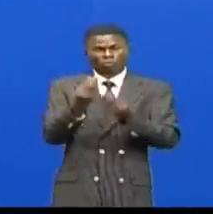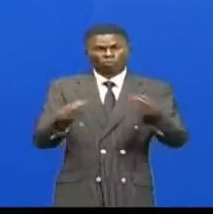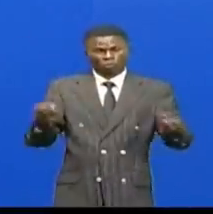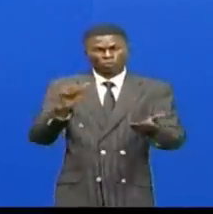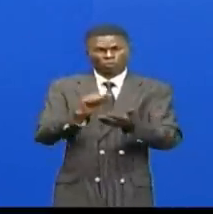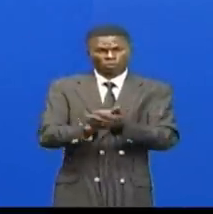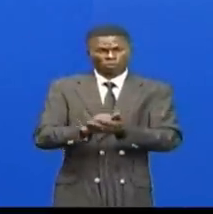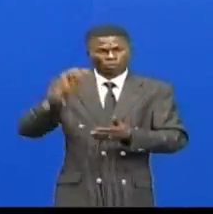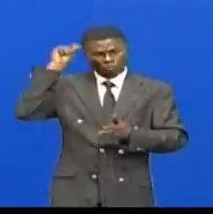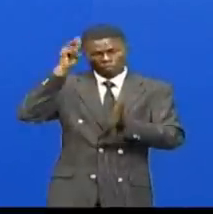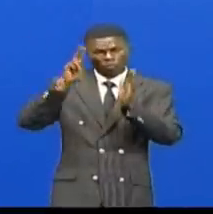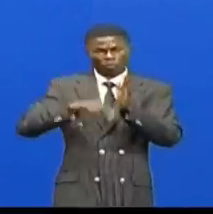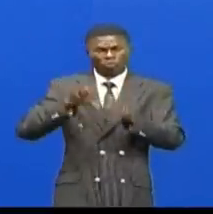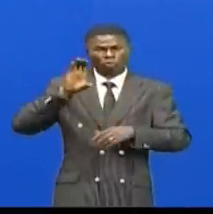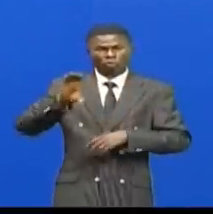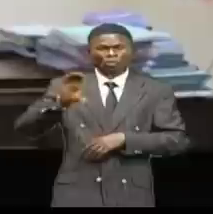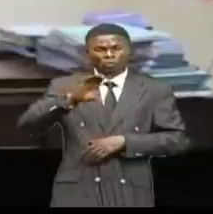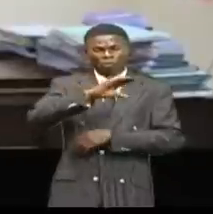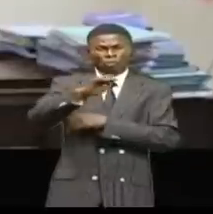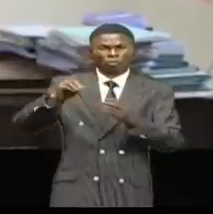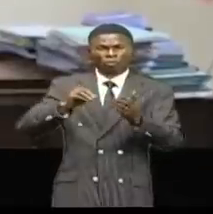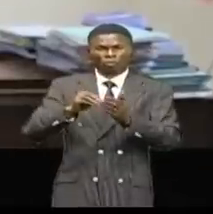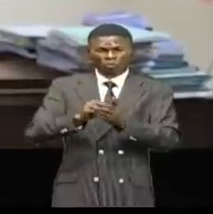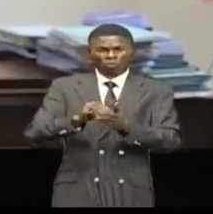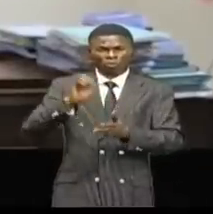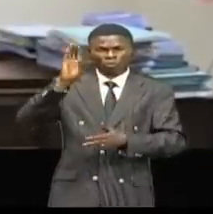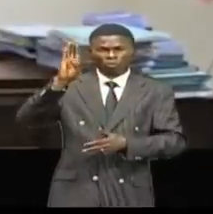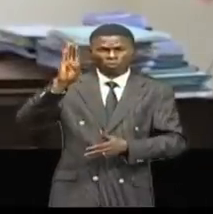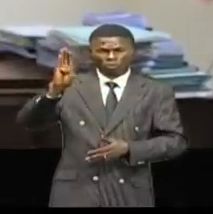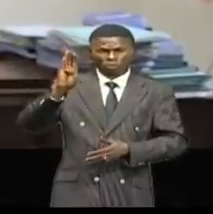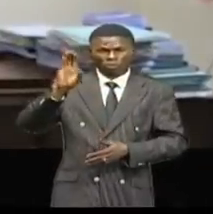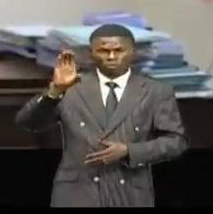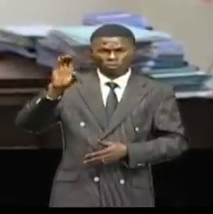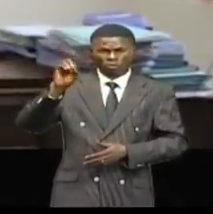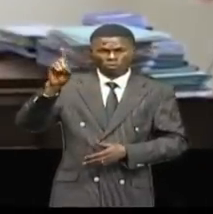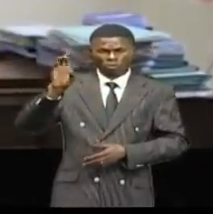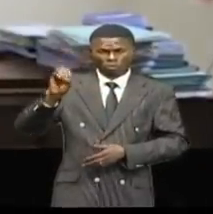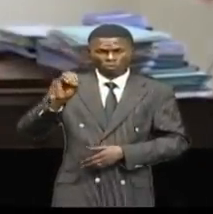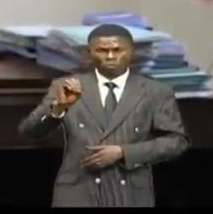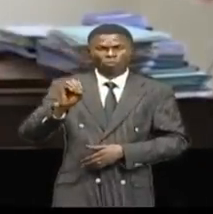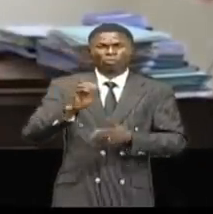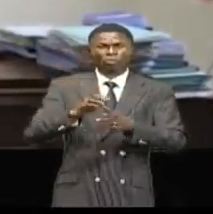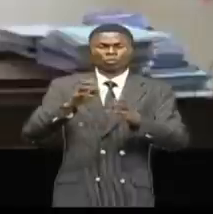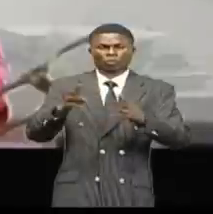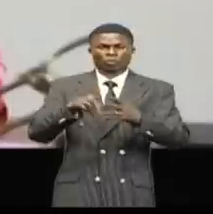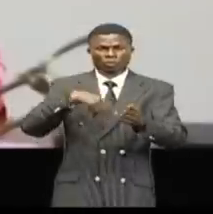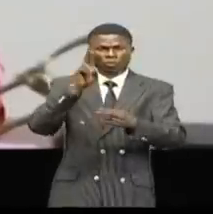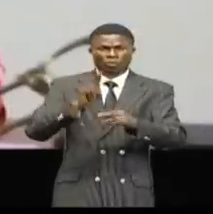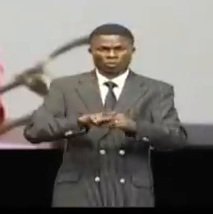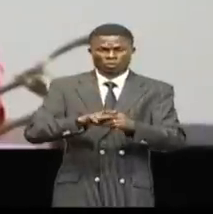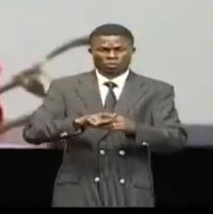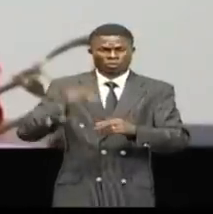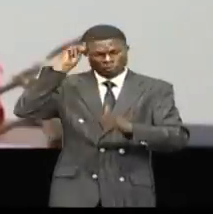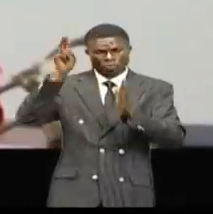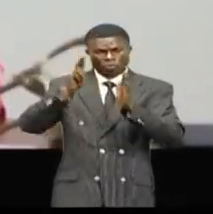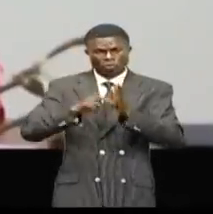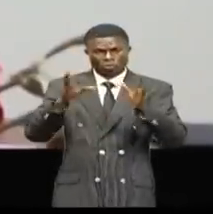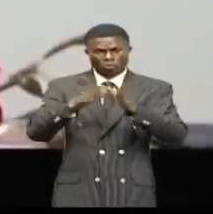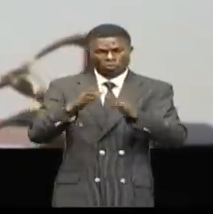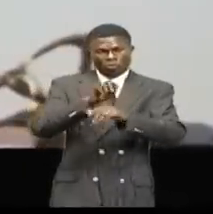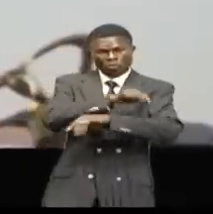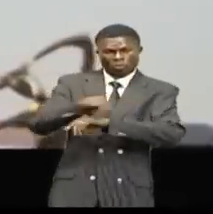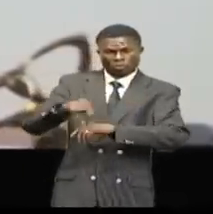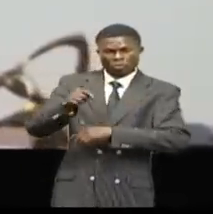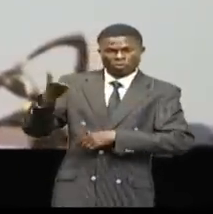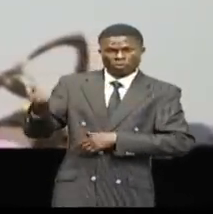la gouverneure de la Banque centrale a recommandé le maintien du pacte de stabilité entre le gouvernement et son